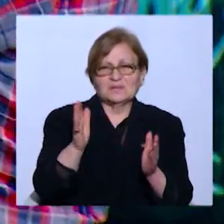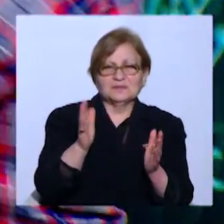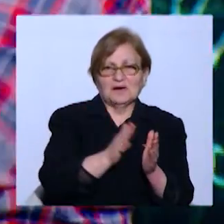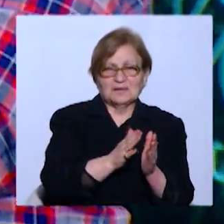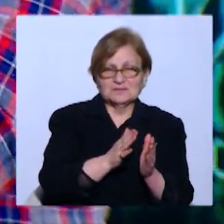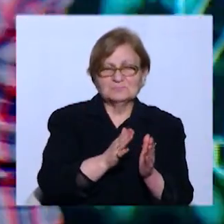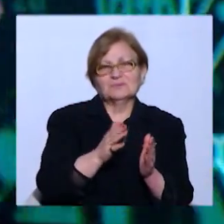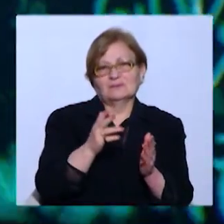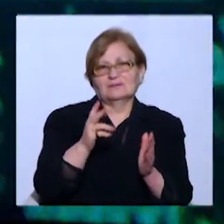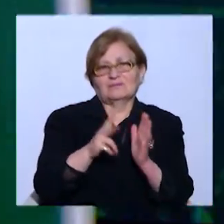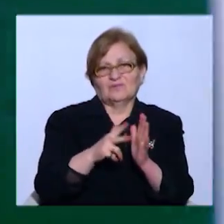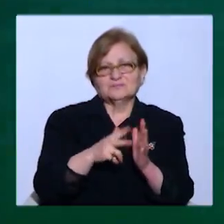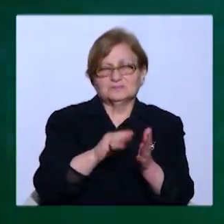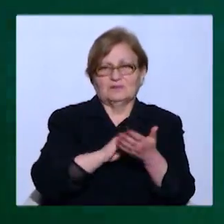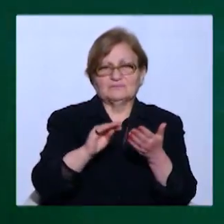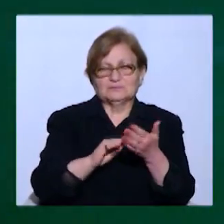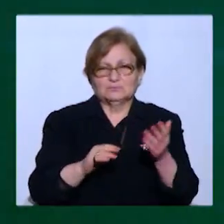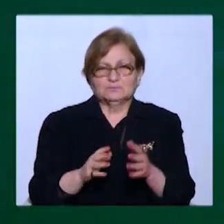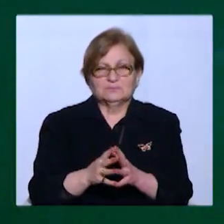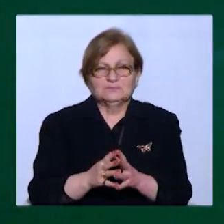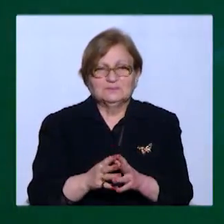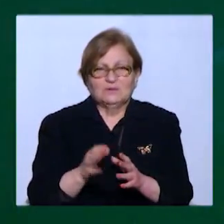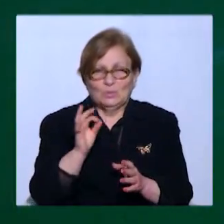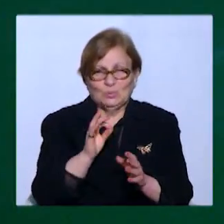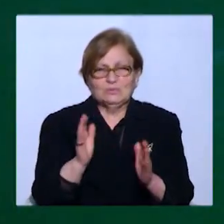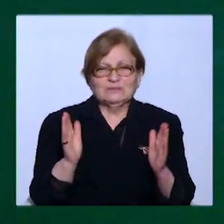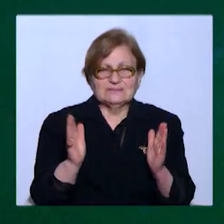ნაკლებია 8-ზე. ჩავწეროთ. 0